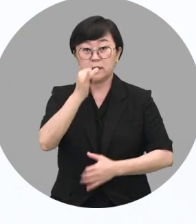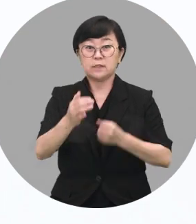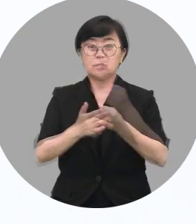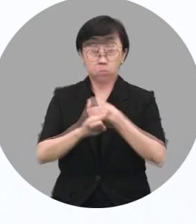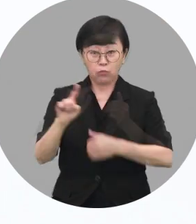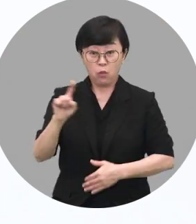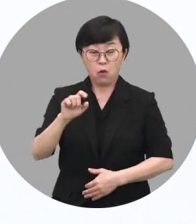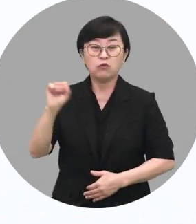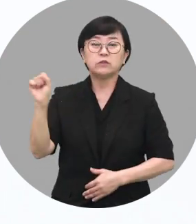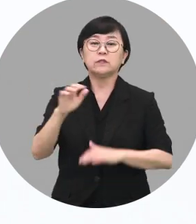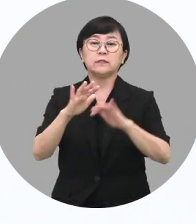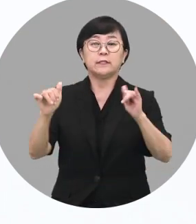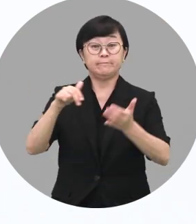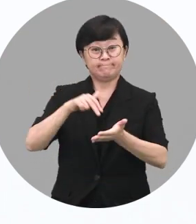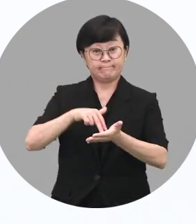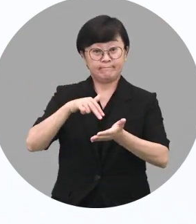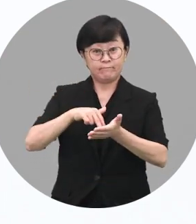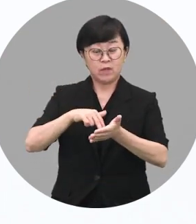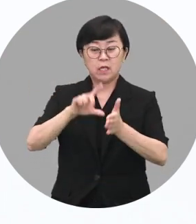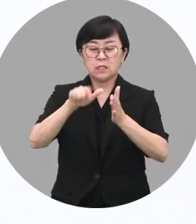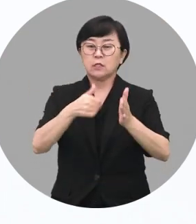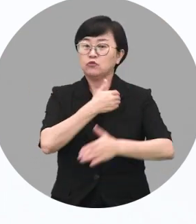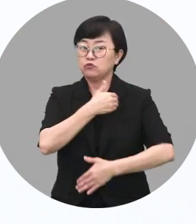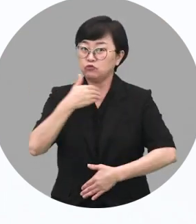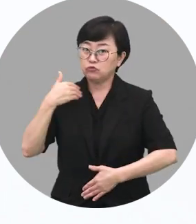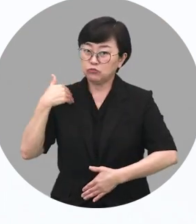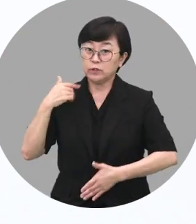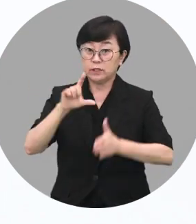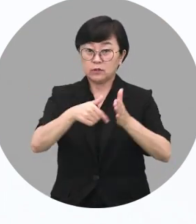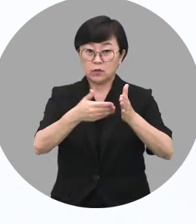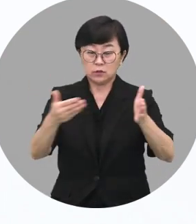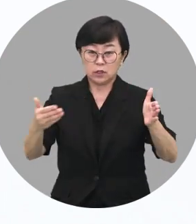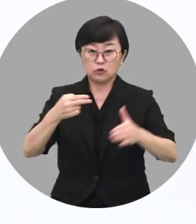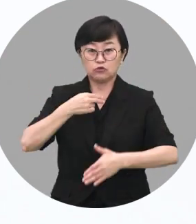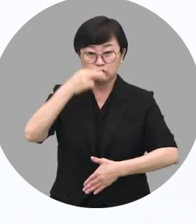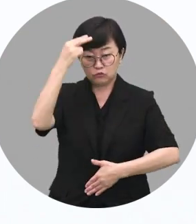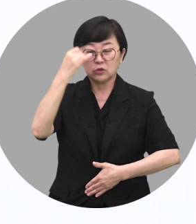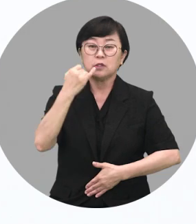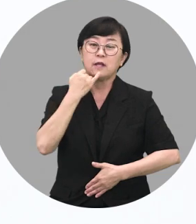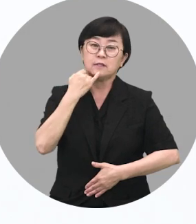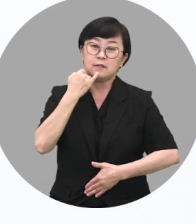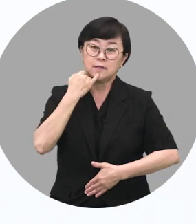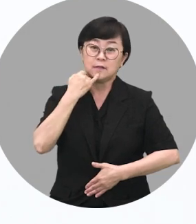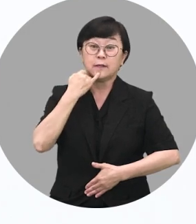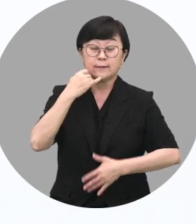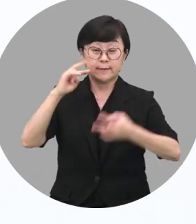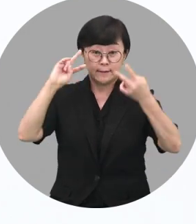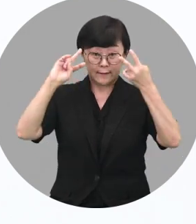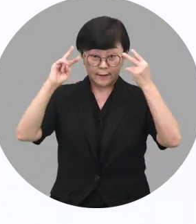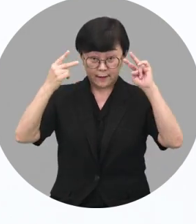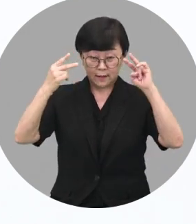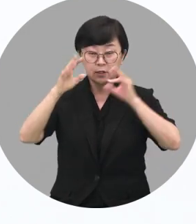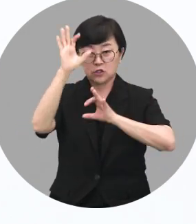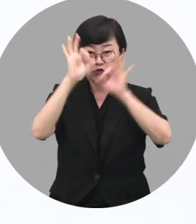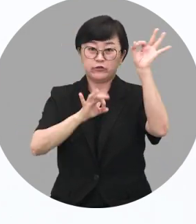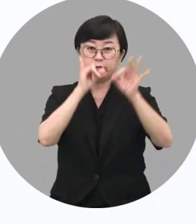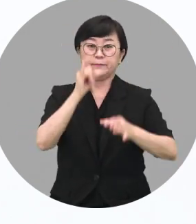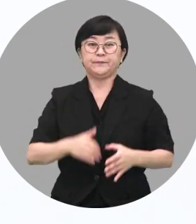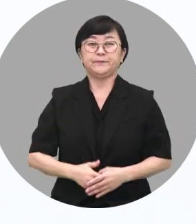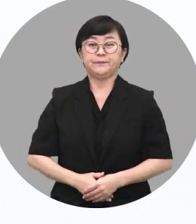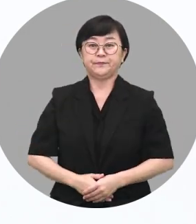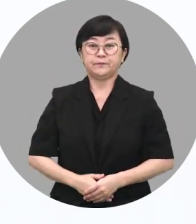그 이유는 운전자 입장에서 시간이 충분히 지나서 술이 다 깬 것 같은 착각 현상 때문에 실수를 하게